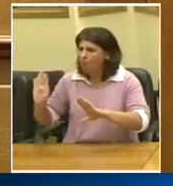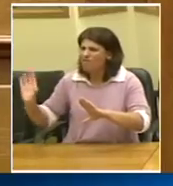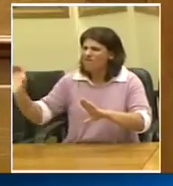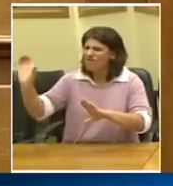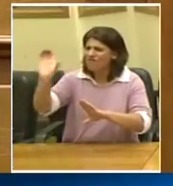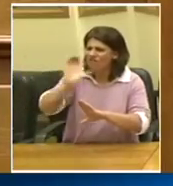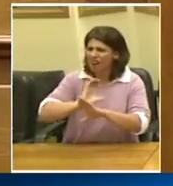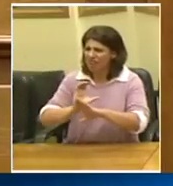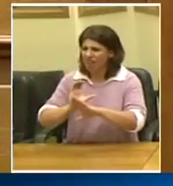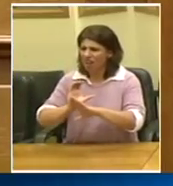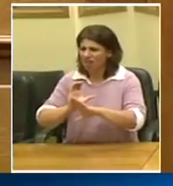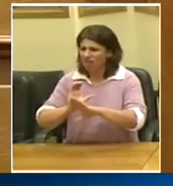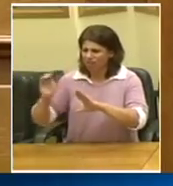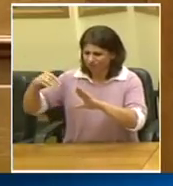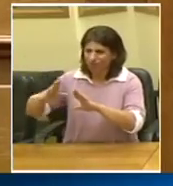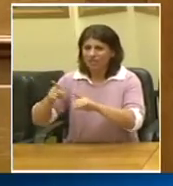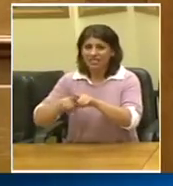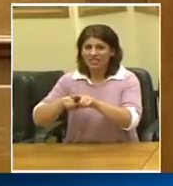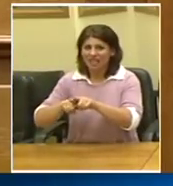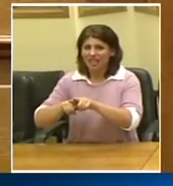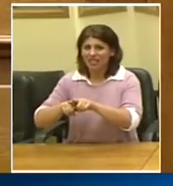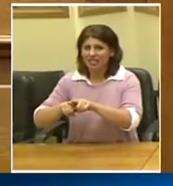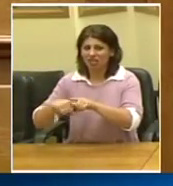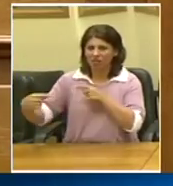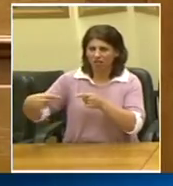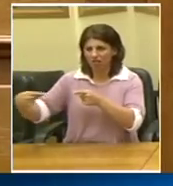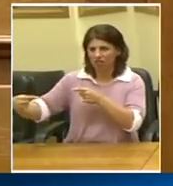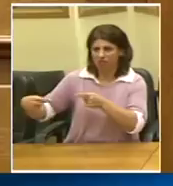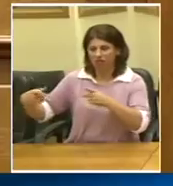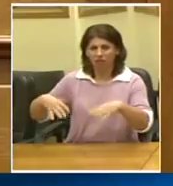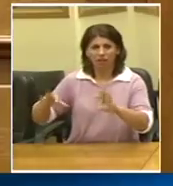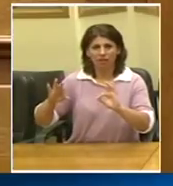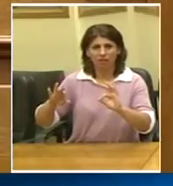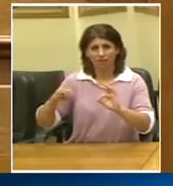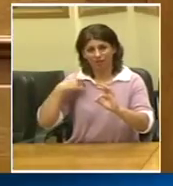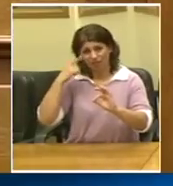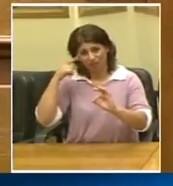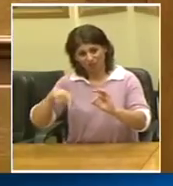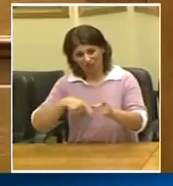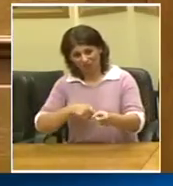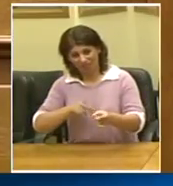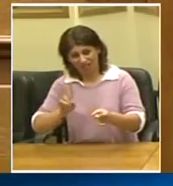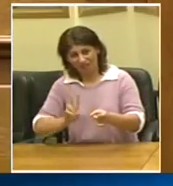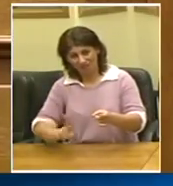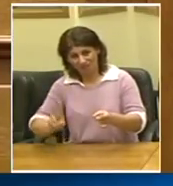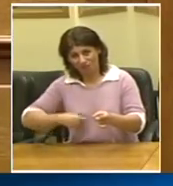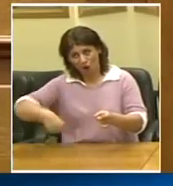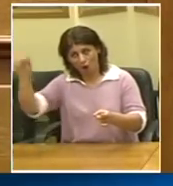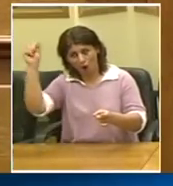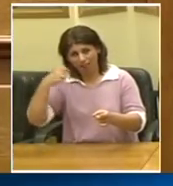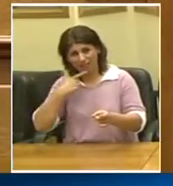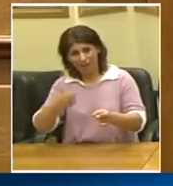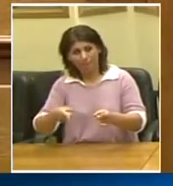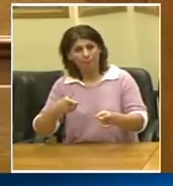και τώρα νομίζει ότι θα βάλει κινδυνολογικά και εκβιαστικά βέτο στην προσπάθεια της ελληνικής κυβέρνησης να επιλύσει